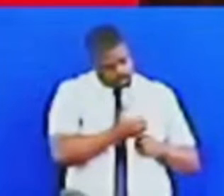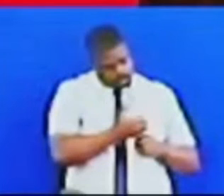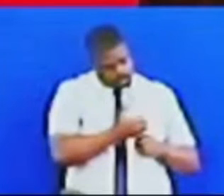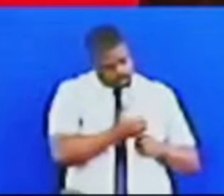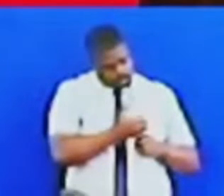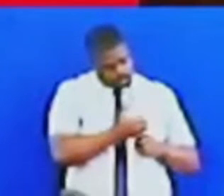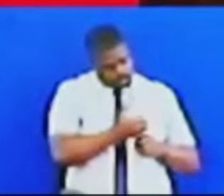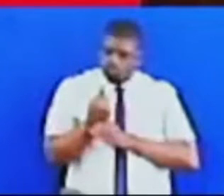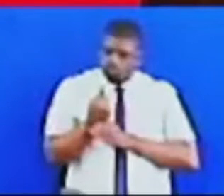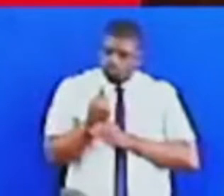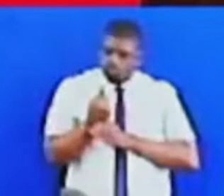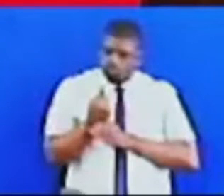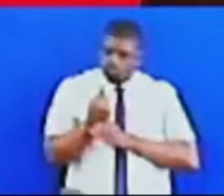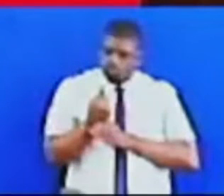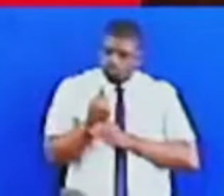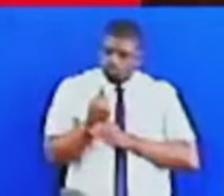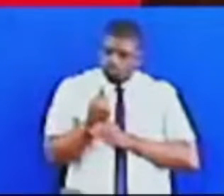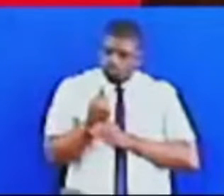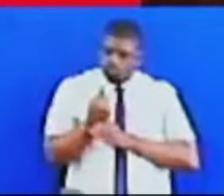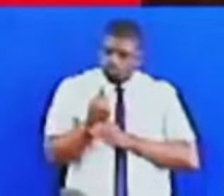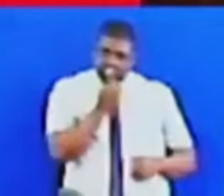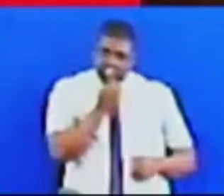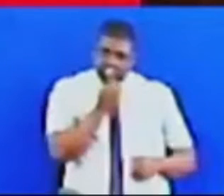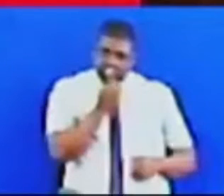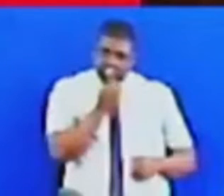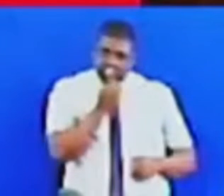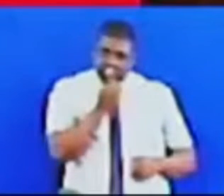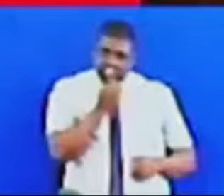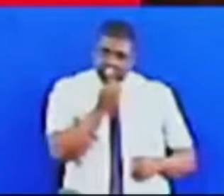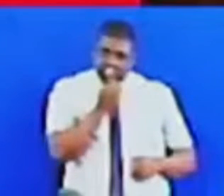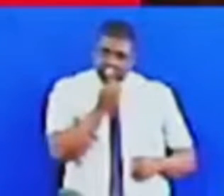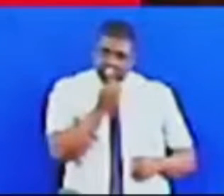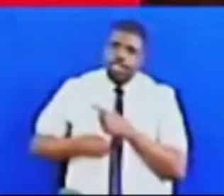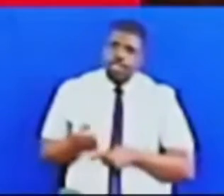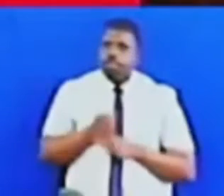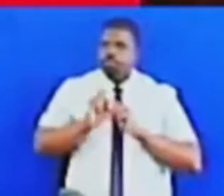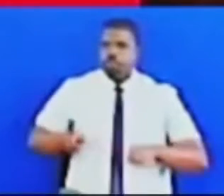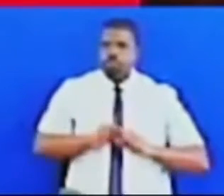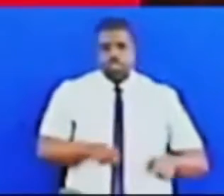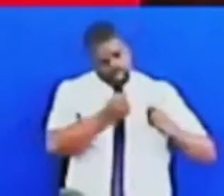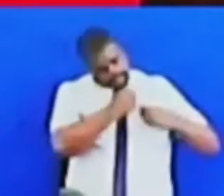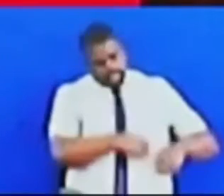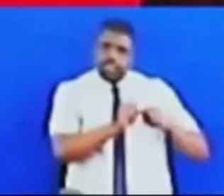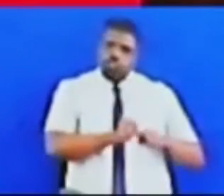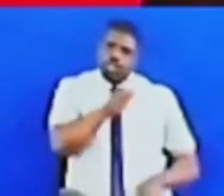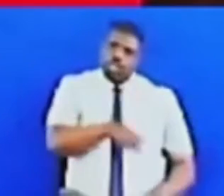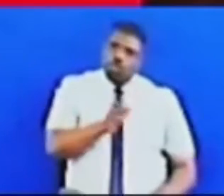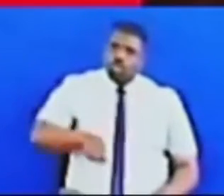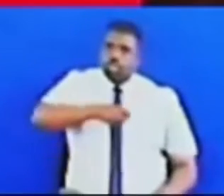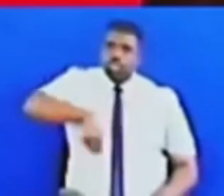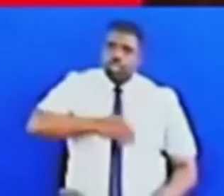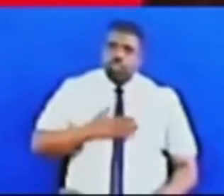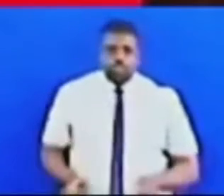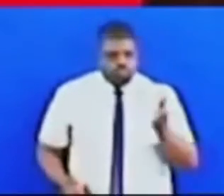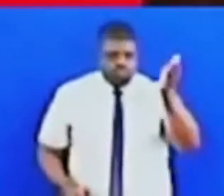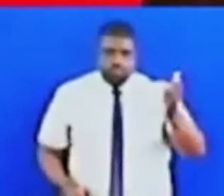mujibu wa sheria kuchukua fedha ya 40% kupeleka kwenda kumalizia miradi mbalimbali inayotekelezwa na wananchi wetu. Lakini Mheshimiwa